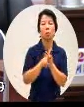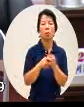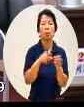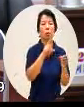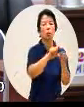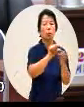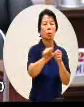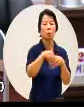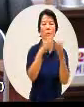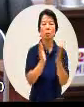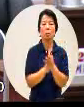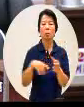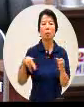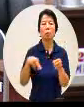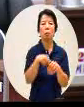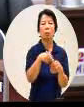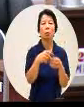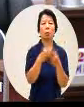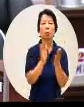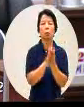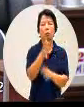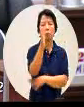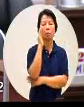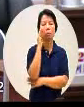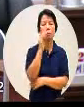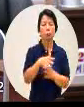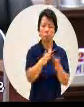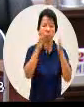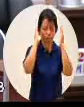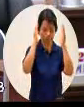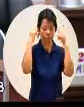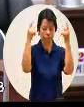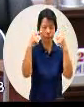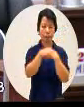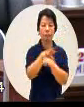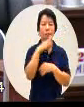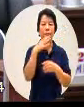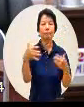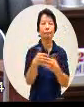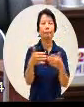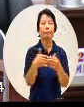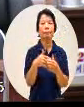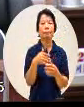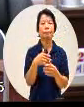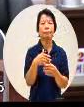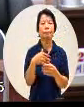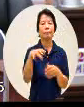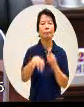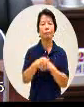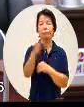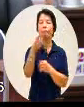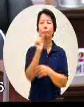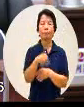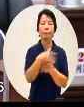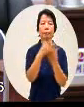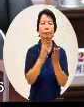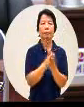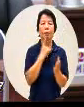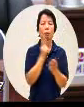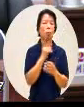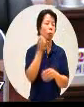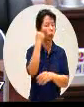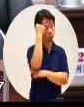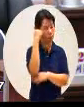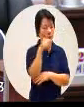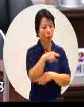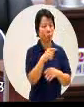十五分鐘都是什麼?都是正常的範圍嘛對不對?交通局長在點頭嘛是不是這樣?你們家如果躺在捷運站旁